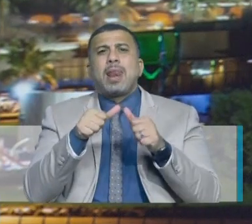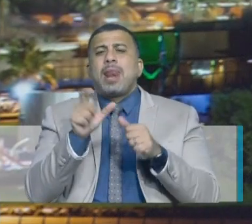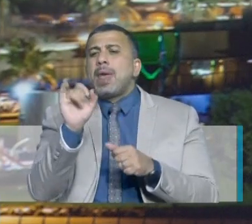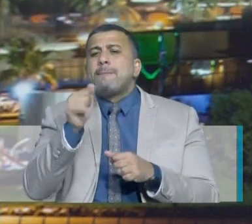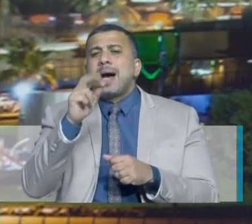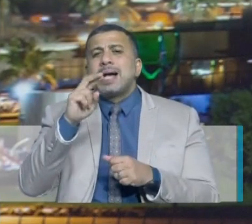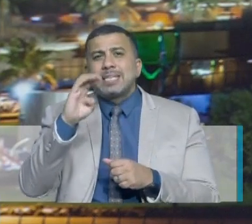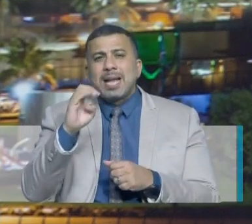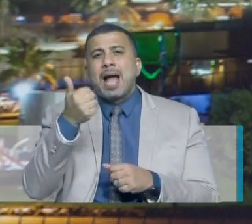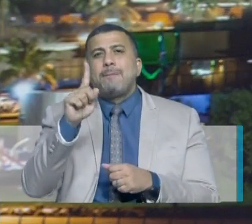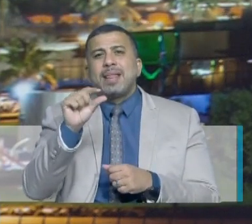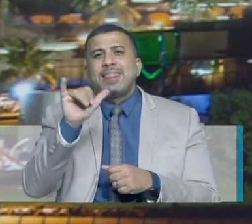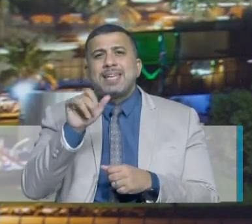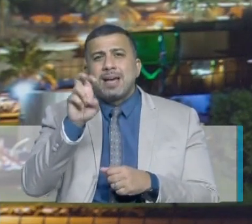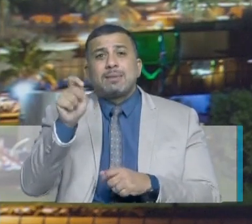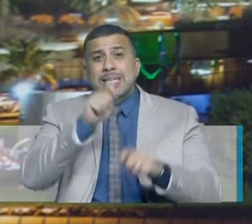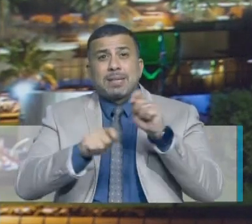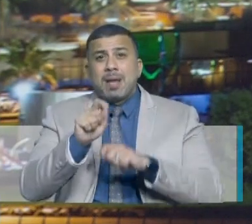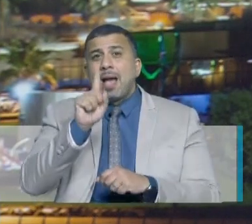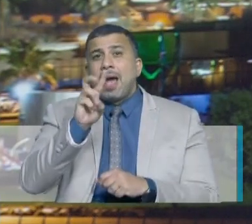ينظمه مركز التصاميم